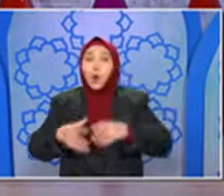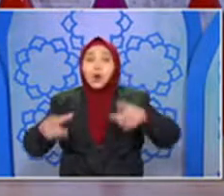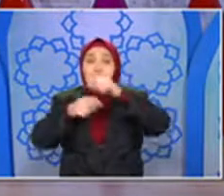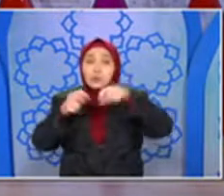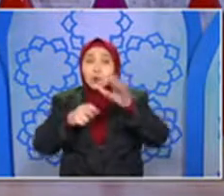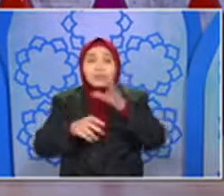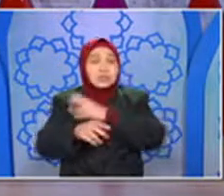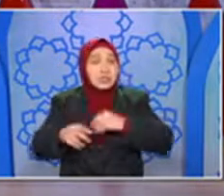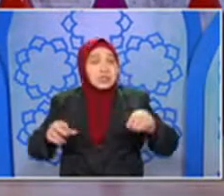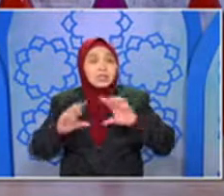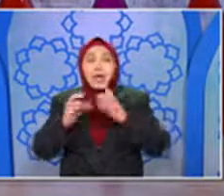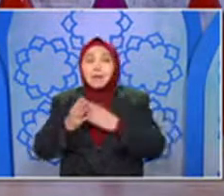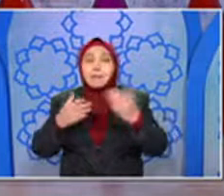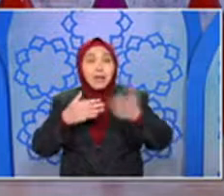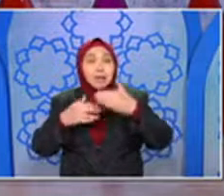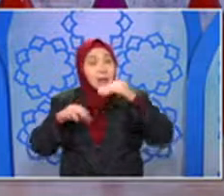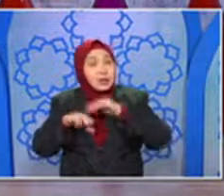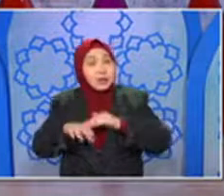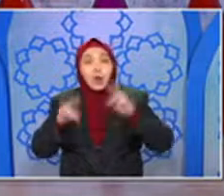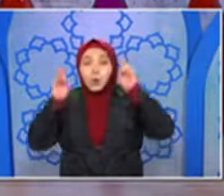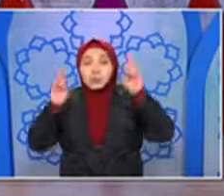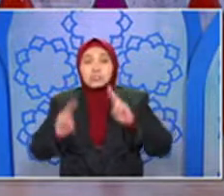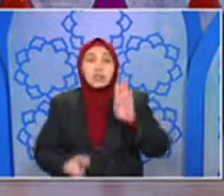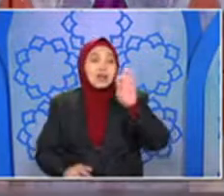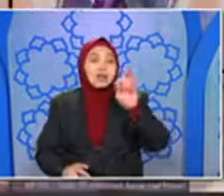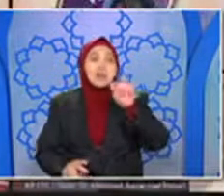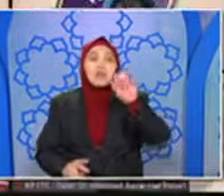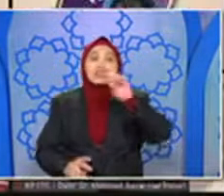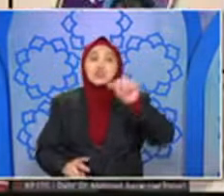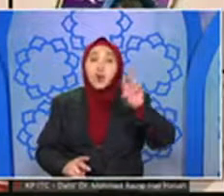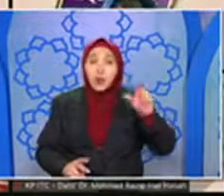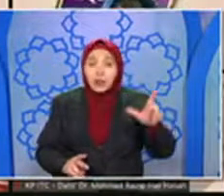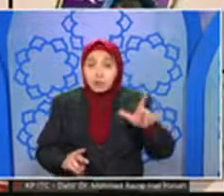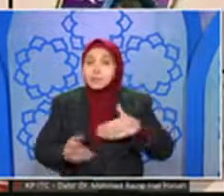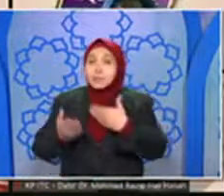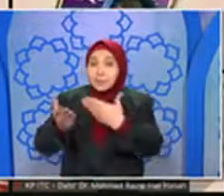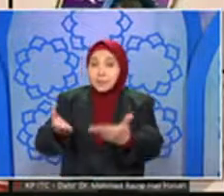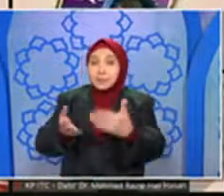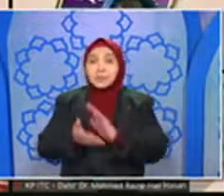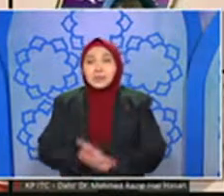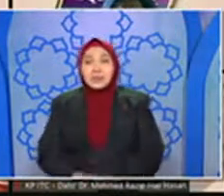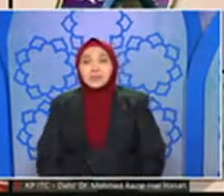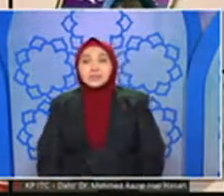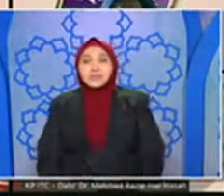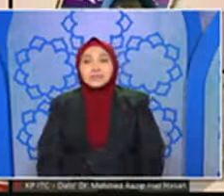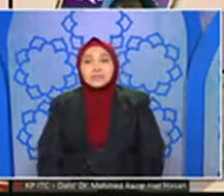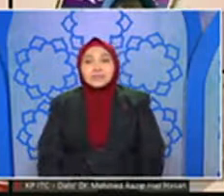juga kesimpulan kembali kepada Ustaz Fazrul Ismail. Syukri, bye-bye.